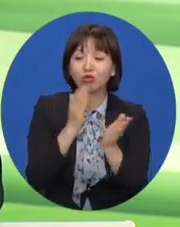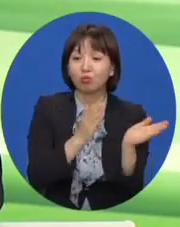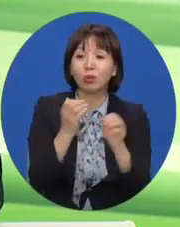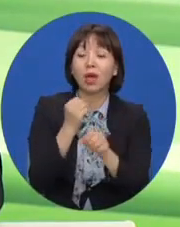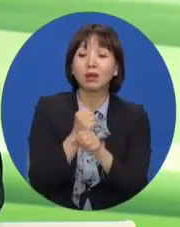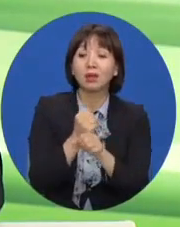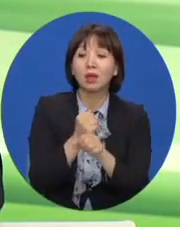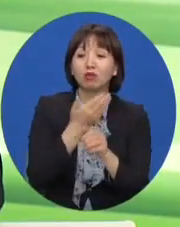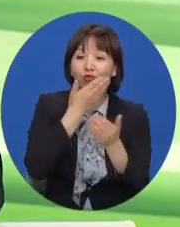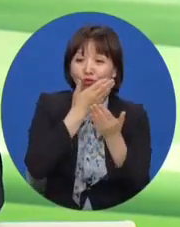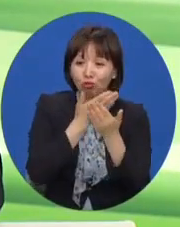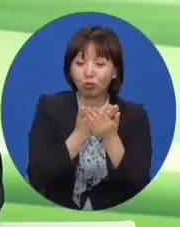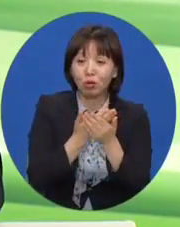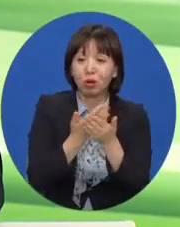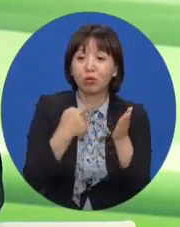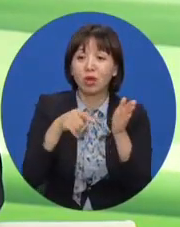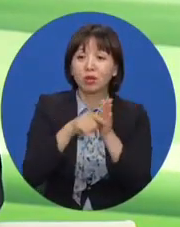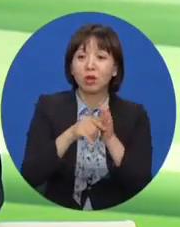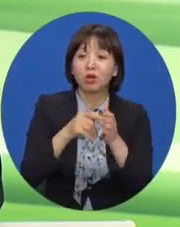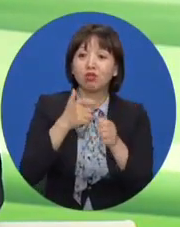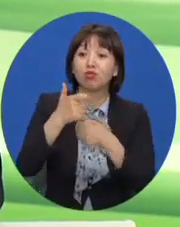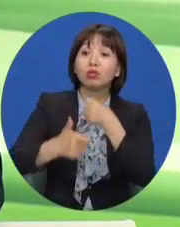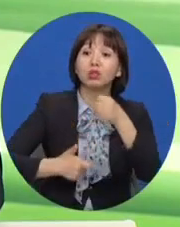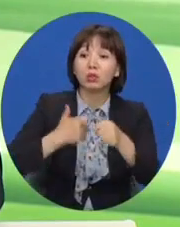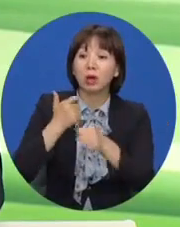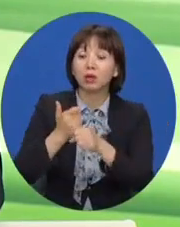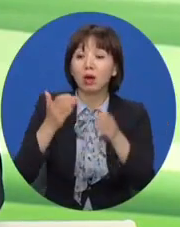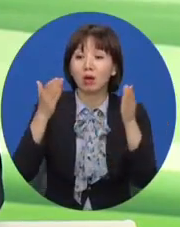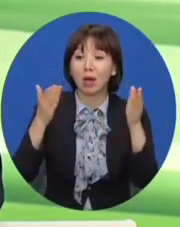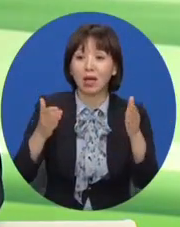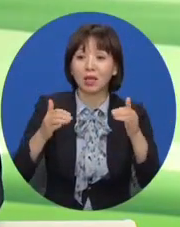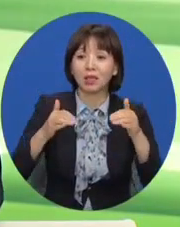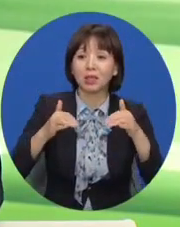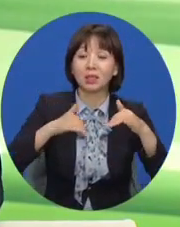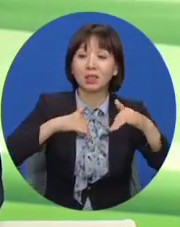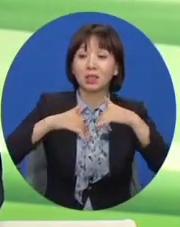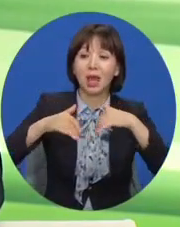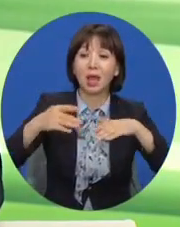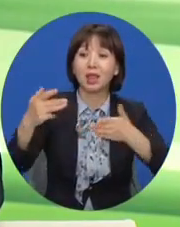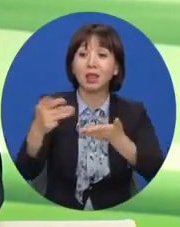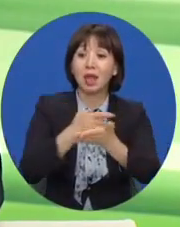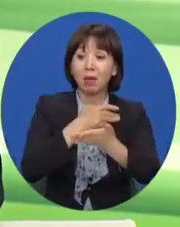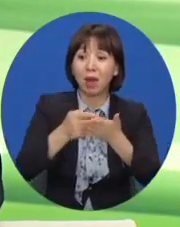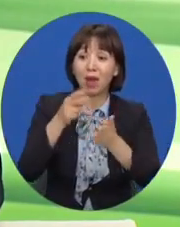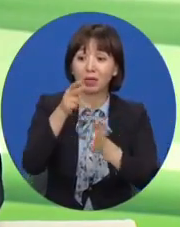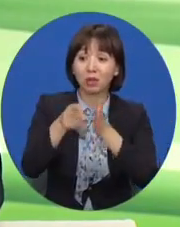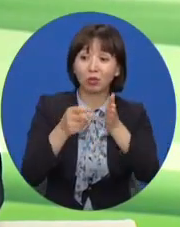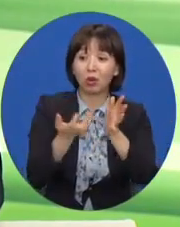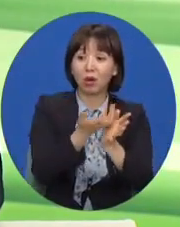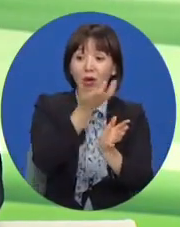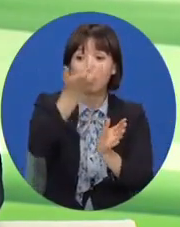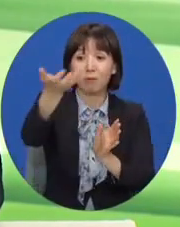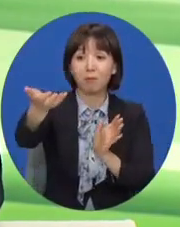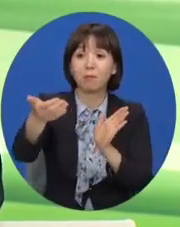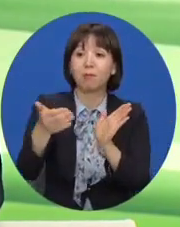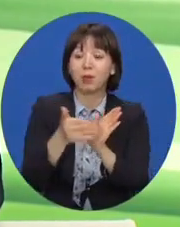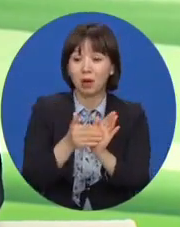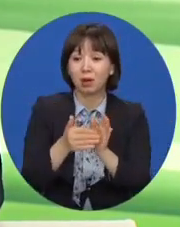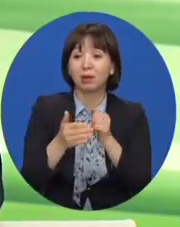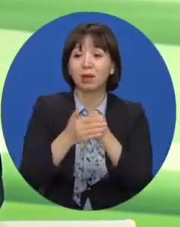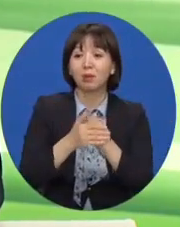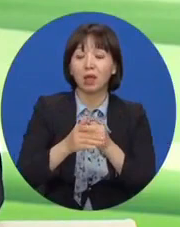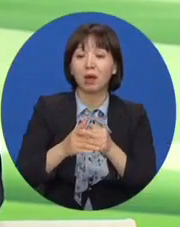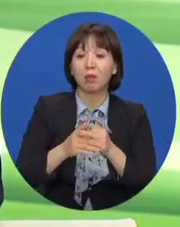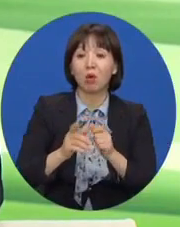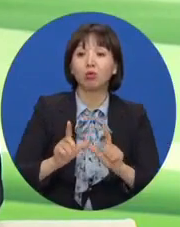위해서 60여 년간 시내를 관통하던 태백선 철도가 이제 이설됐기 때문에 동부권을